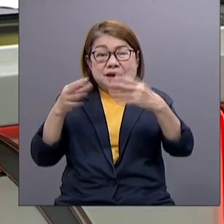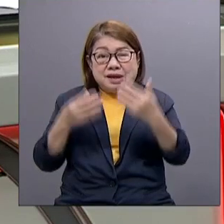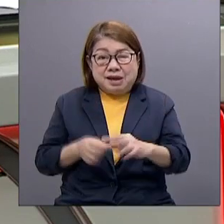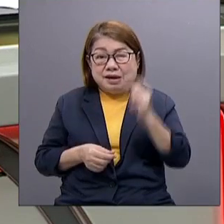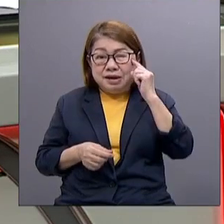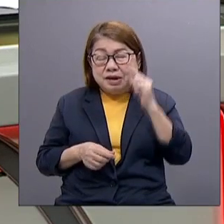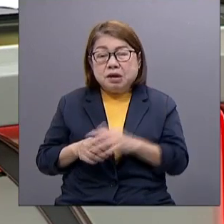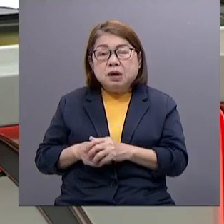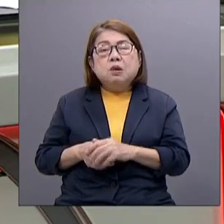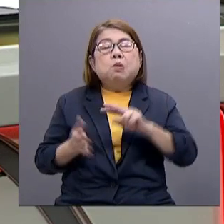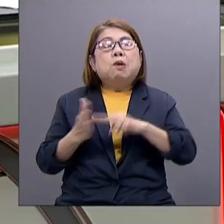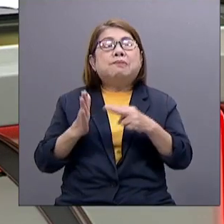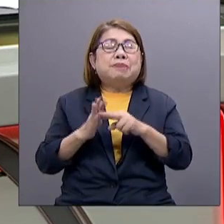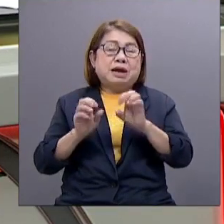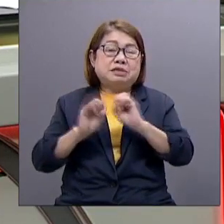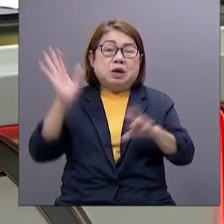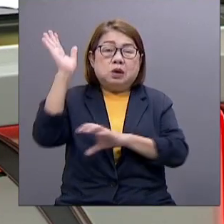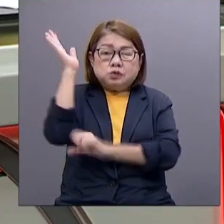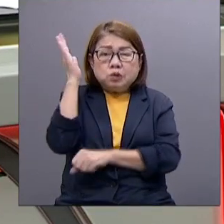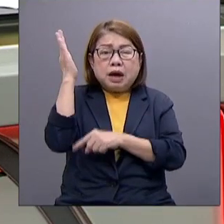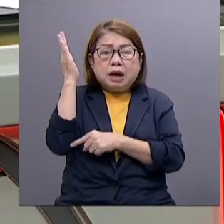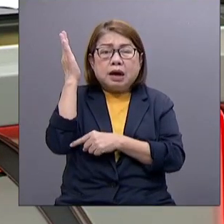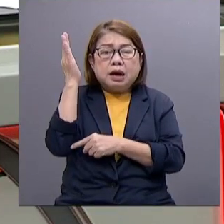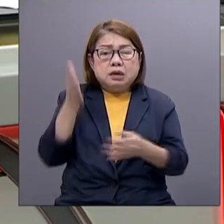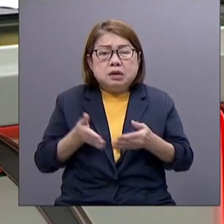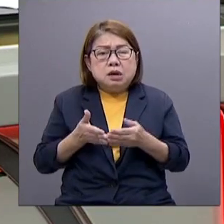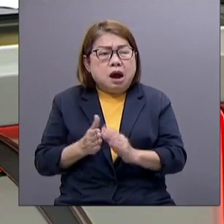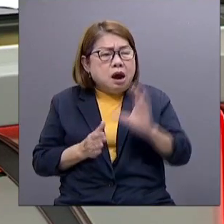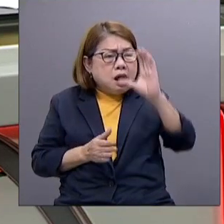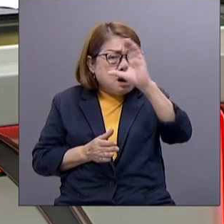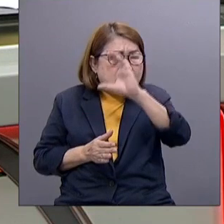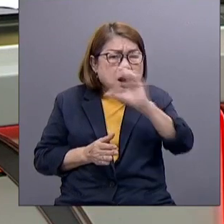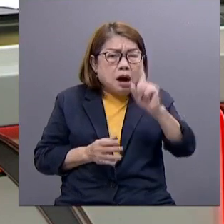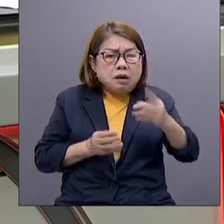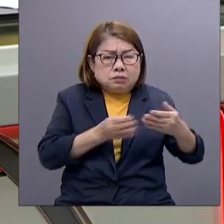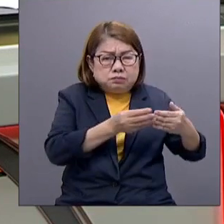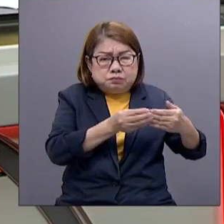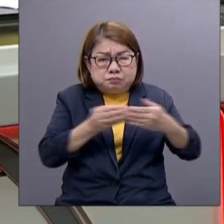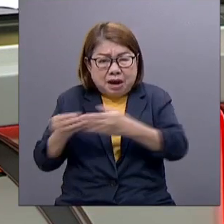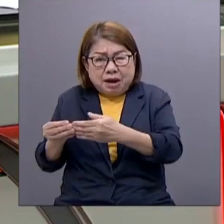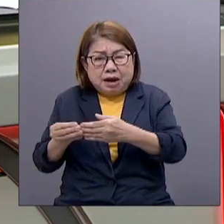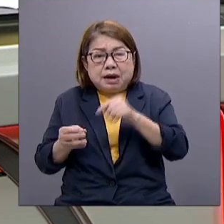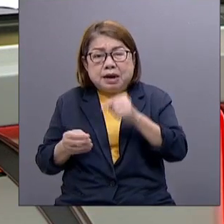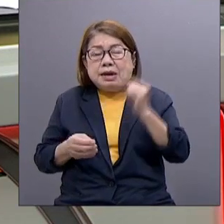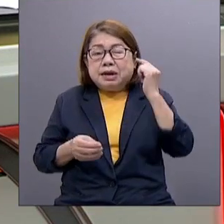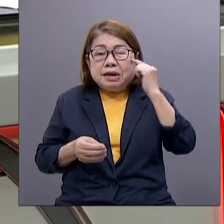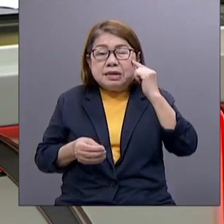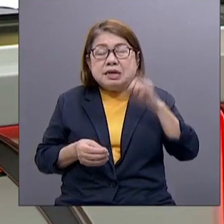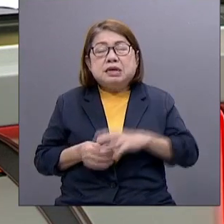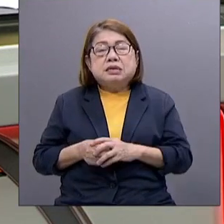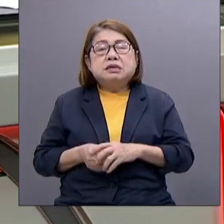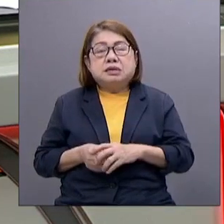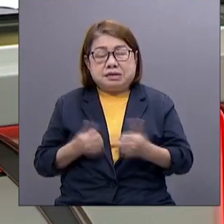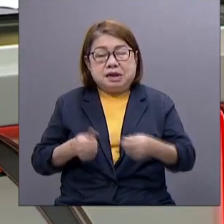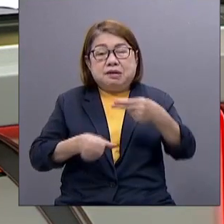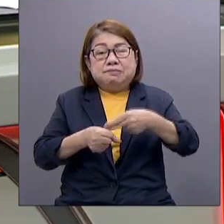หมายถึงความชัดเจนว่าเรือที่ตำรวจน้ำตามไปประกบกลับเข้ามาที่ฝั่งน่าจะเป็นเรือของกลางในคดีที่หาย